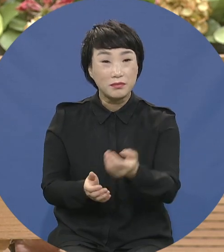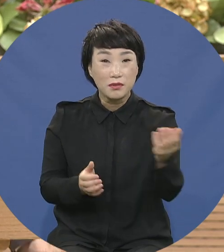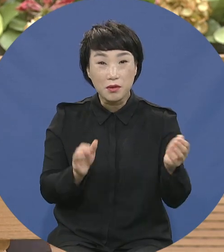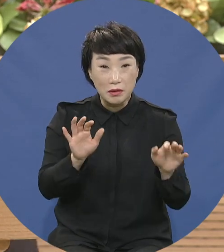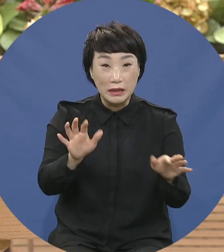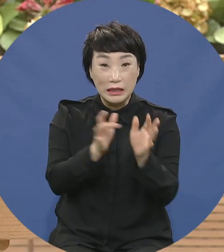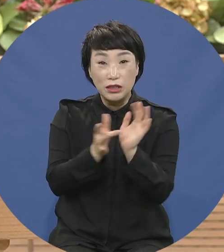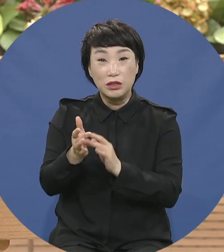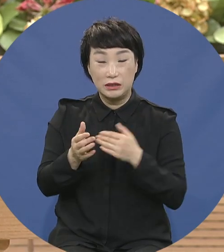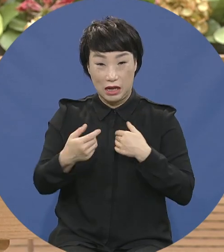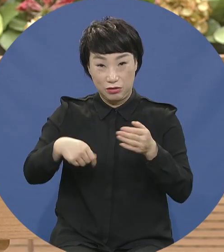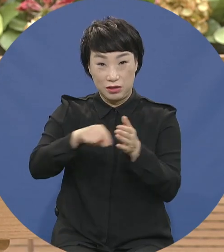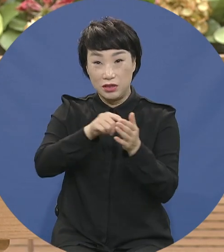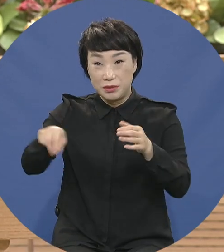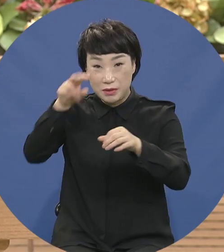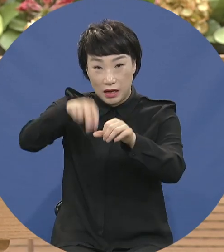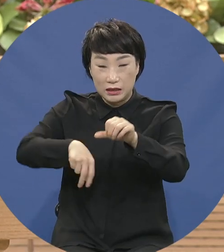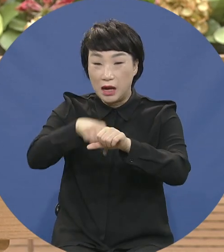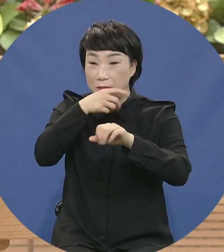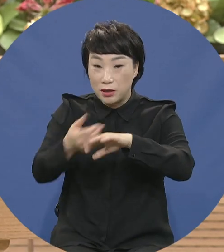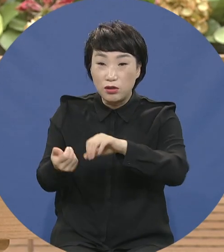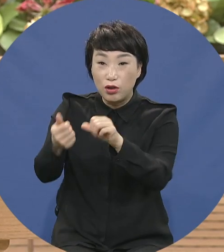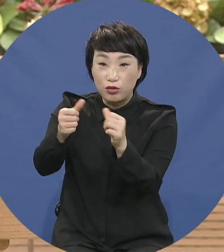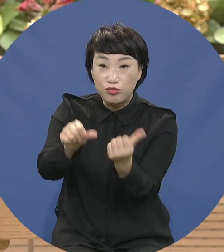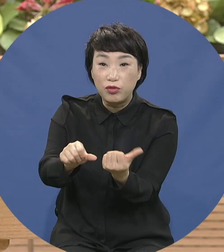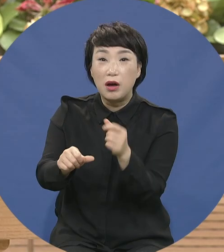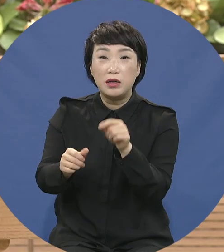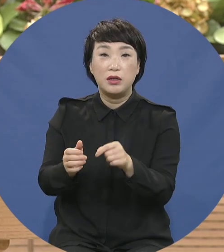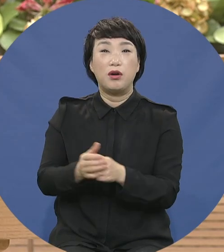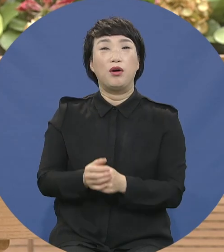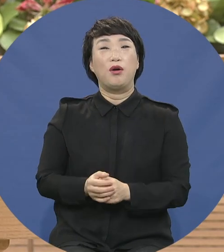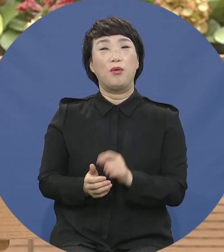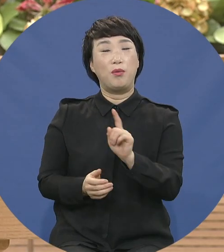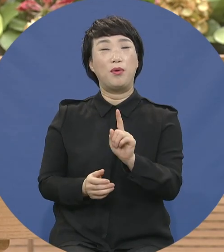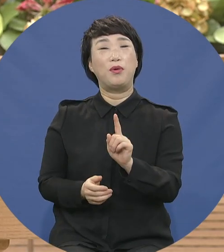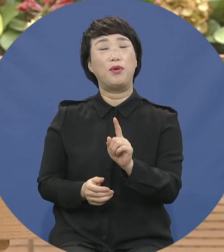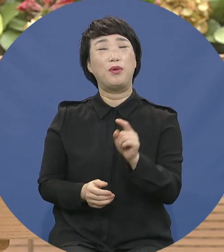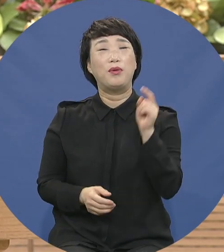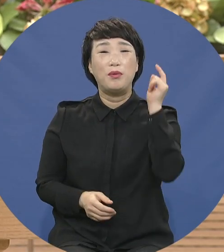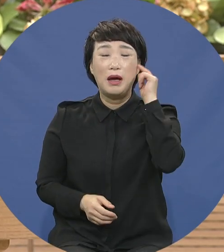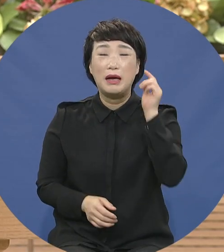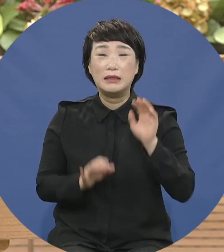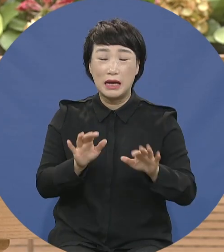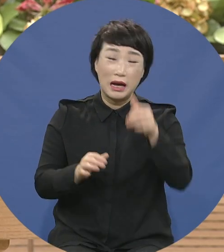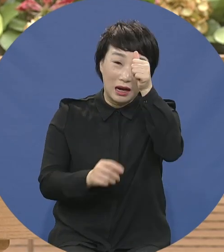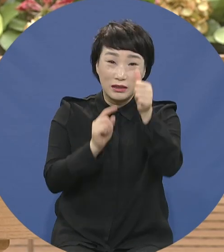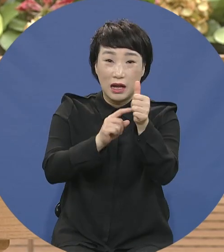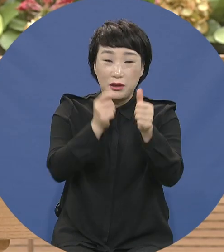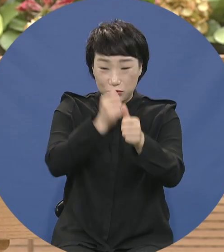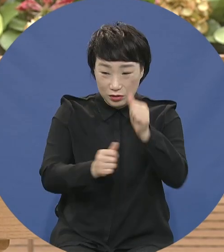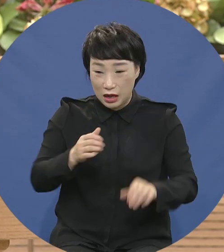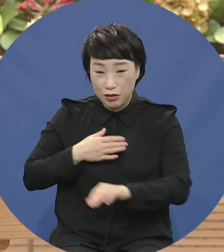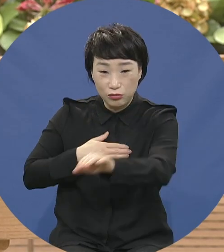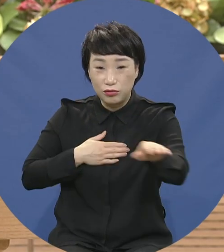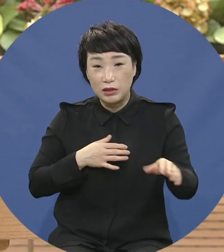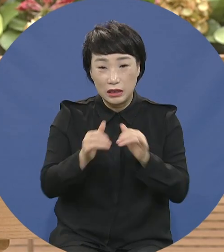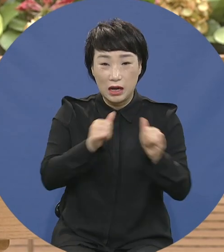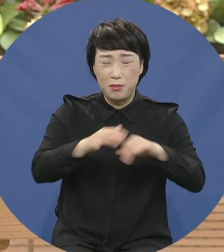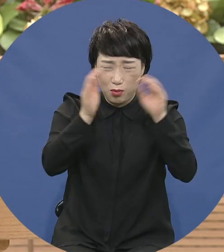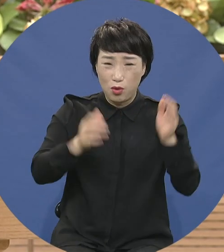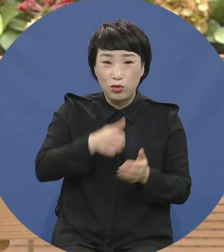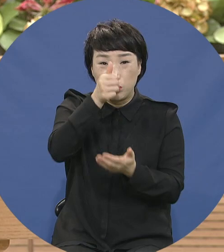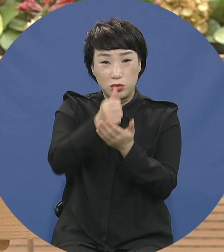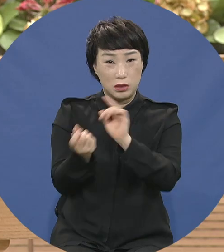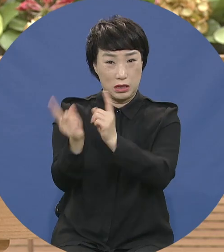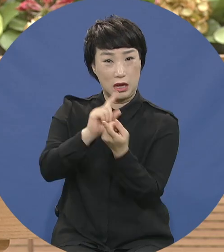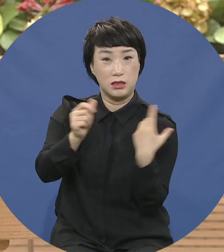예수가 나 위해서 십자가에 피 흘려 죽으셨다는 사실은 아담 이후에 범죄한 우리 죄를